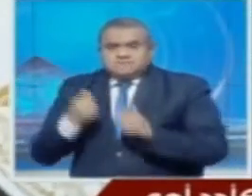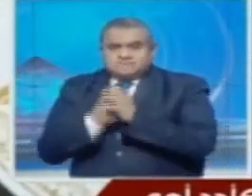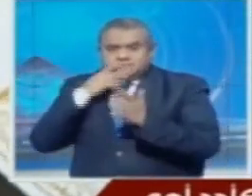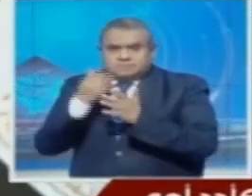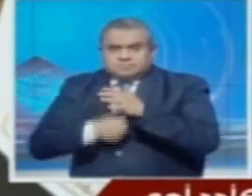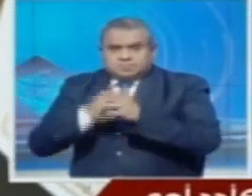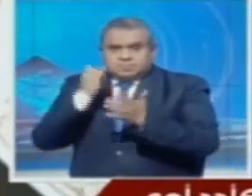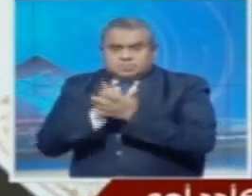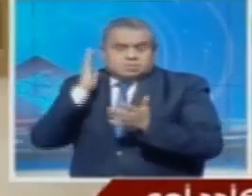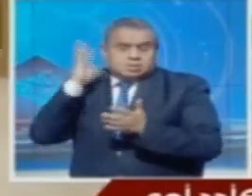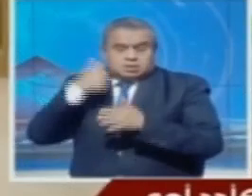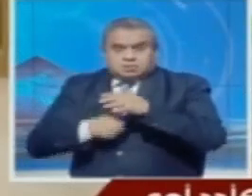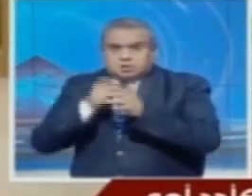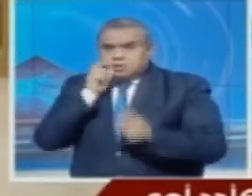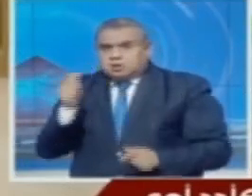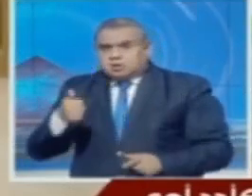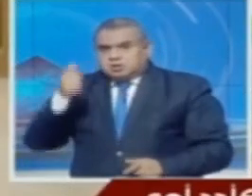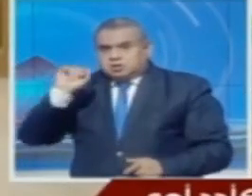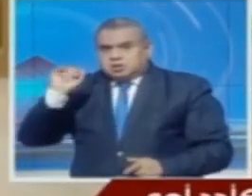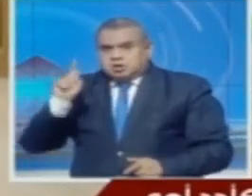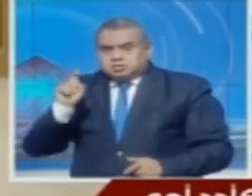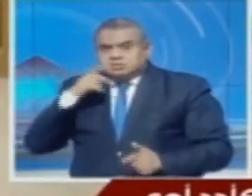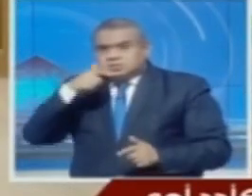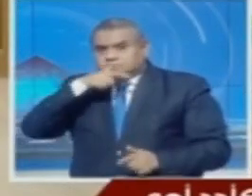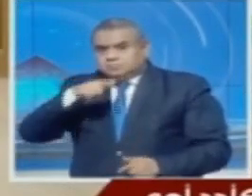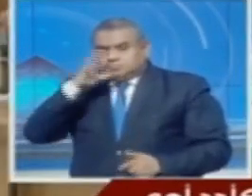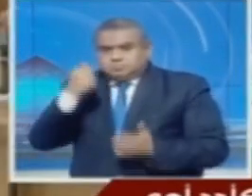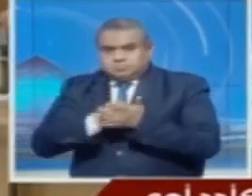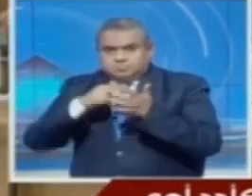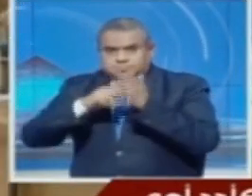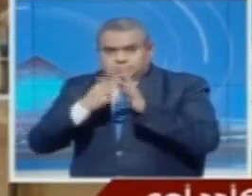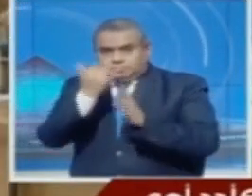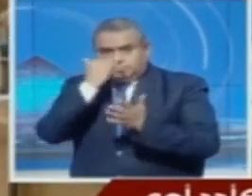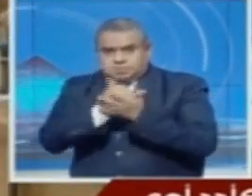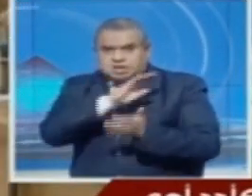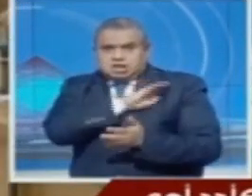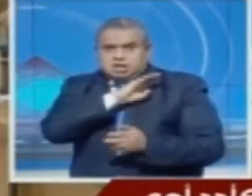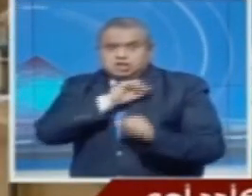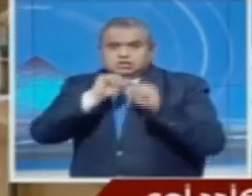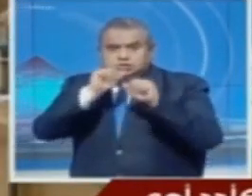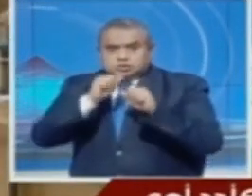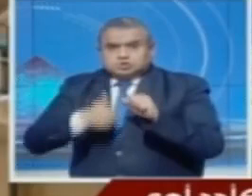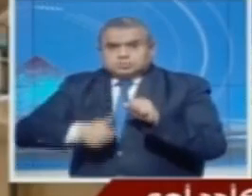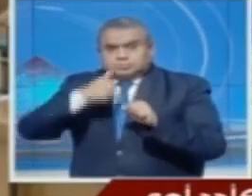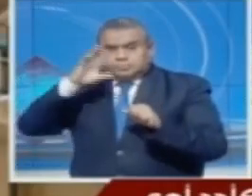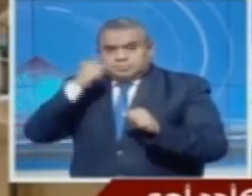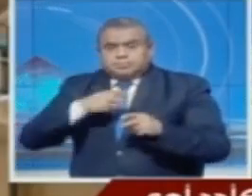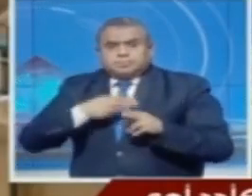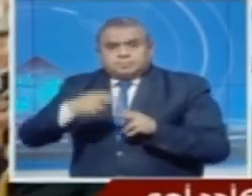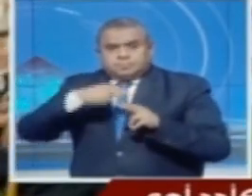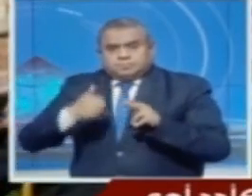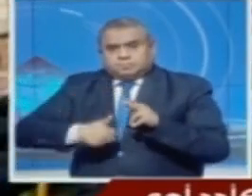العسكرية للدراسات العليا كلمة أكد خلالها حرص القيادة العامة للقوات المسلحة على الدعم المستمر